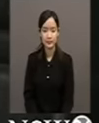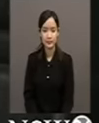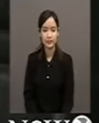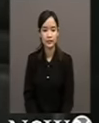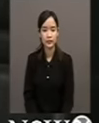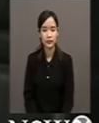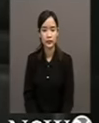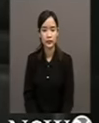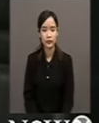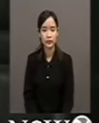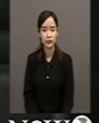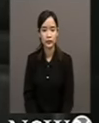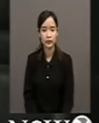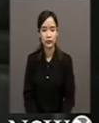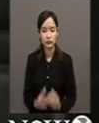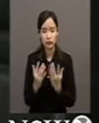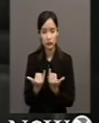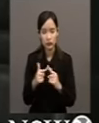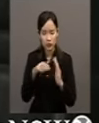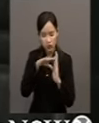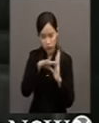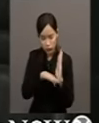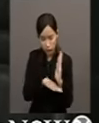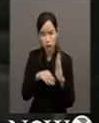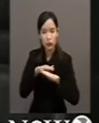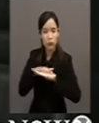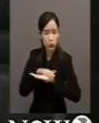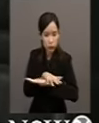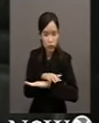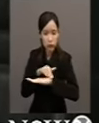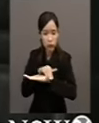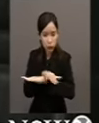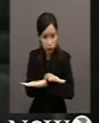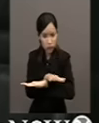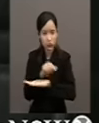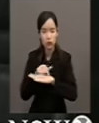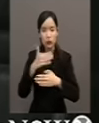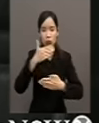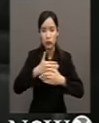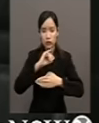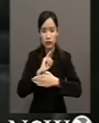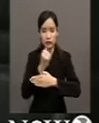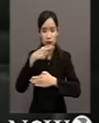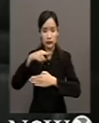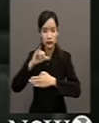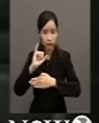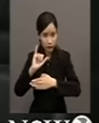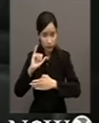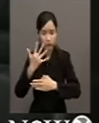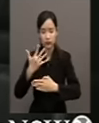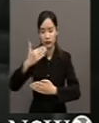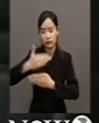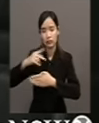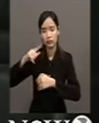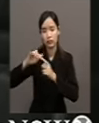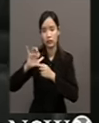จากสถานการณ์ที่เราลดการระบายน้ำผ่านเขื่อนลงเนี่ยทั้งในส่วนของเขื่อนเจ้าพระยาแล้วก็เขื่อนป่าสักชลสิทธิ์เนี่ยมันจะ